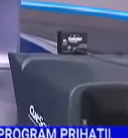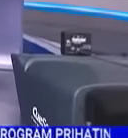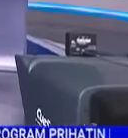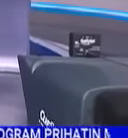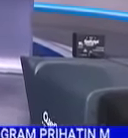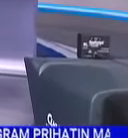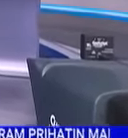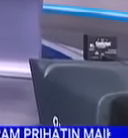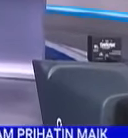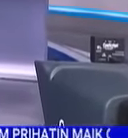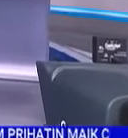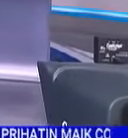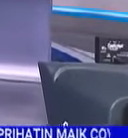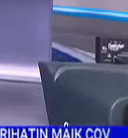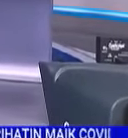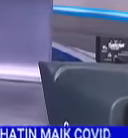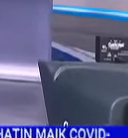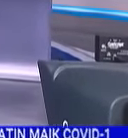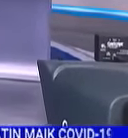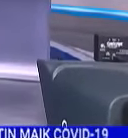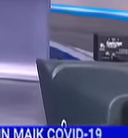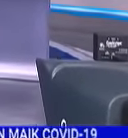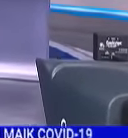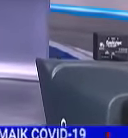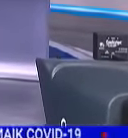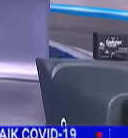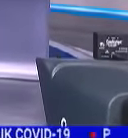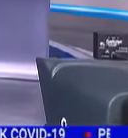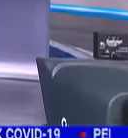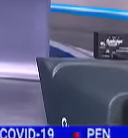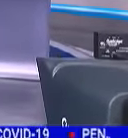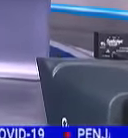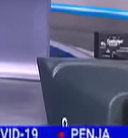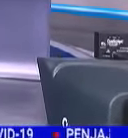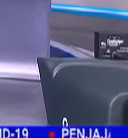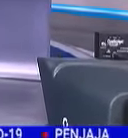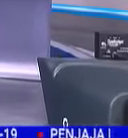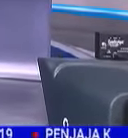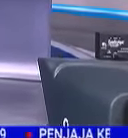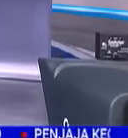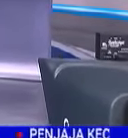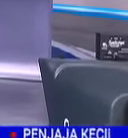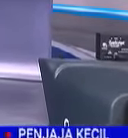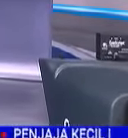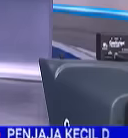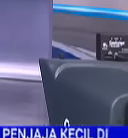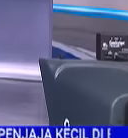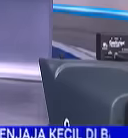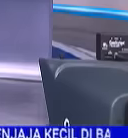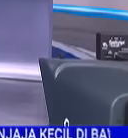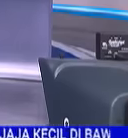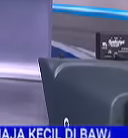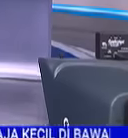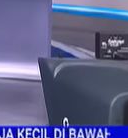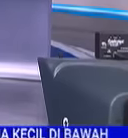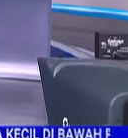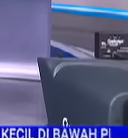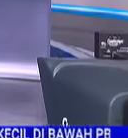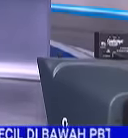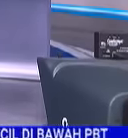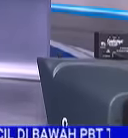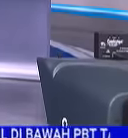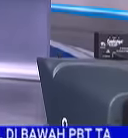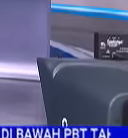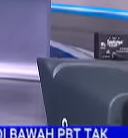Assalamualaikum, salam sejahtera. Berita perdana edisi Rabu 2 Jun 2021. Saya Faris Izzat Syarudin. Dan saya Hazel Desmond. Kita